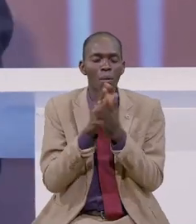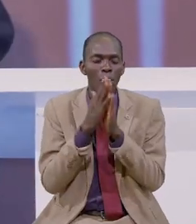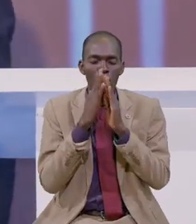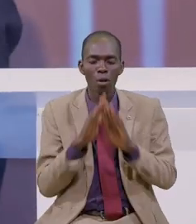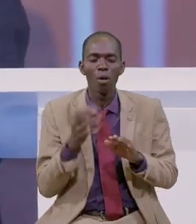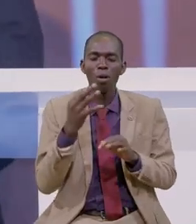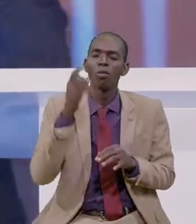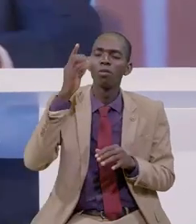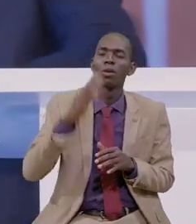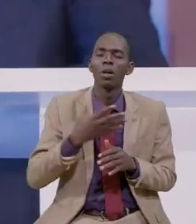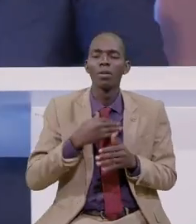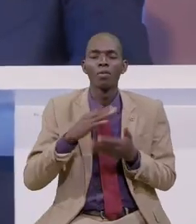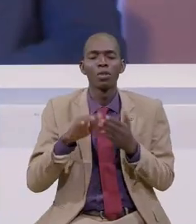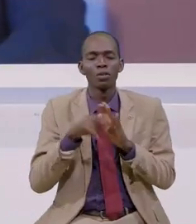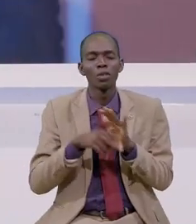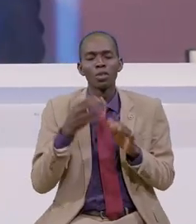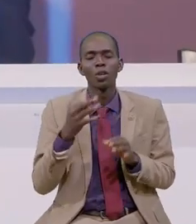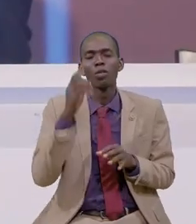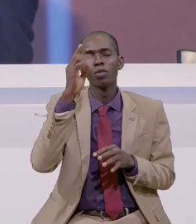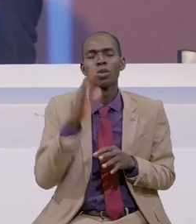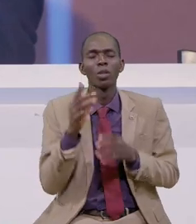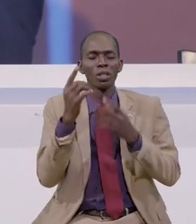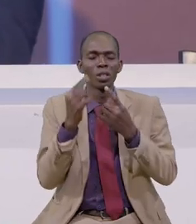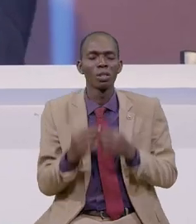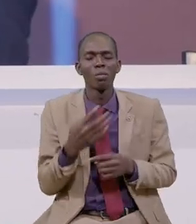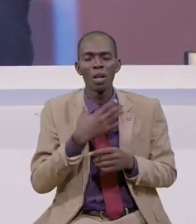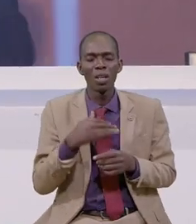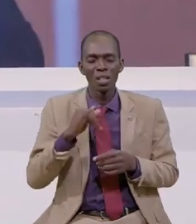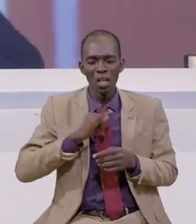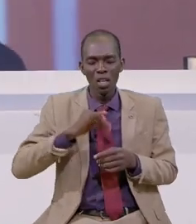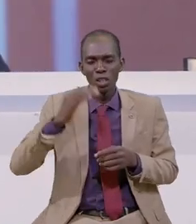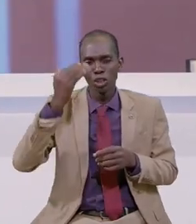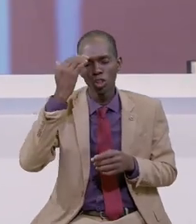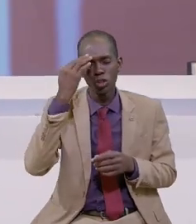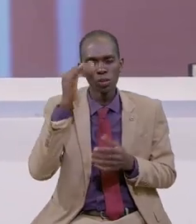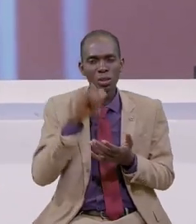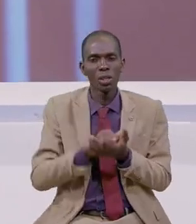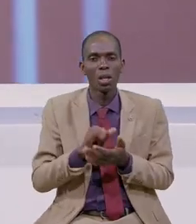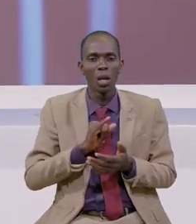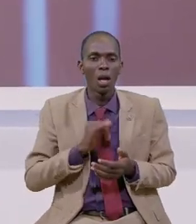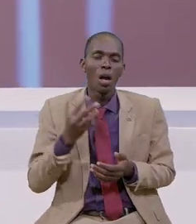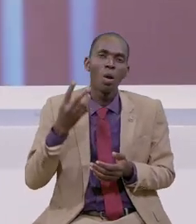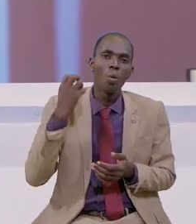le pardon de Dieu sont venus. Et je suis sûr que j'étais né de nouveau.